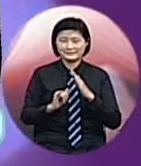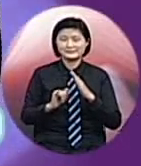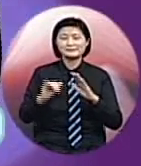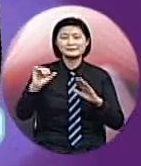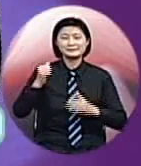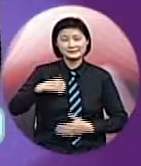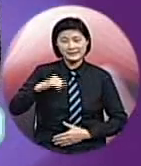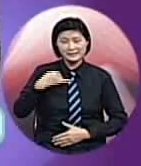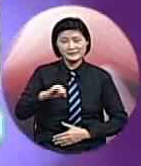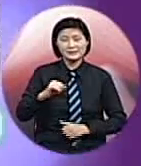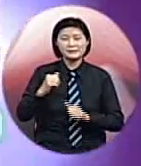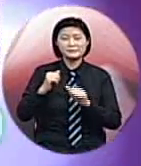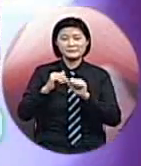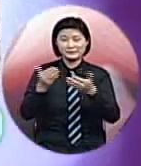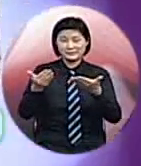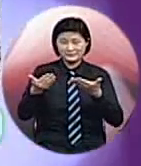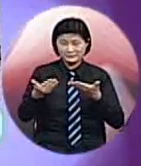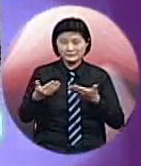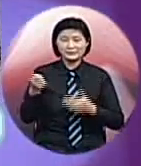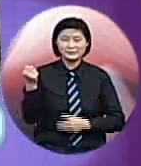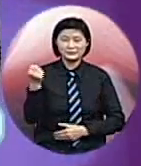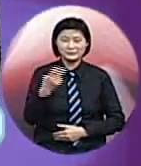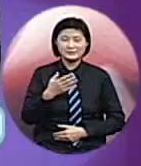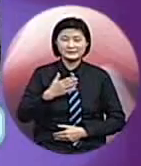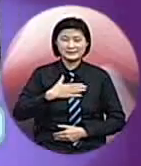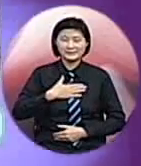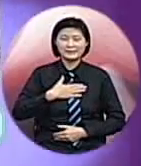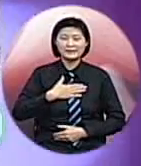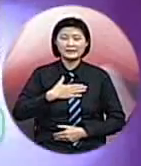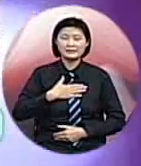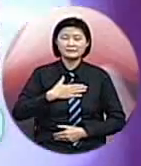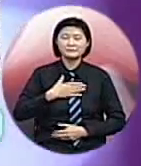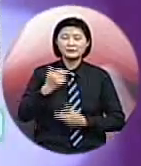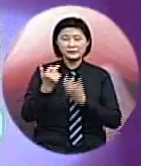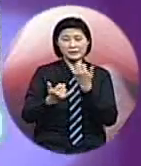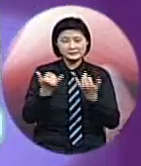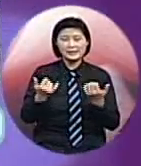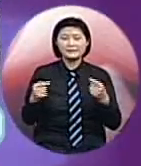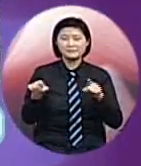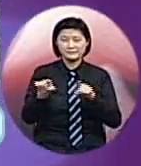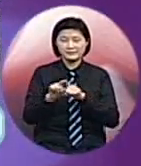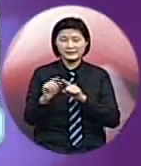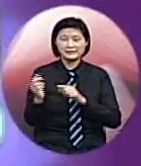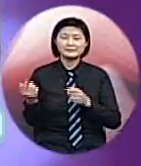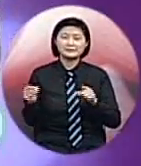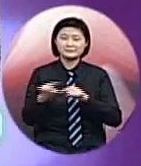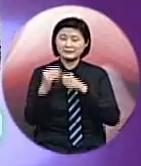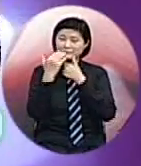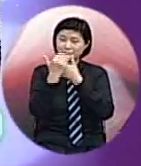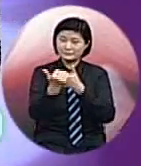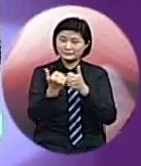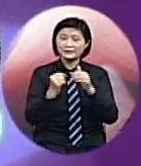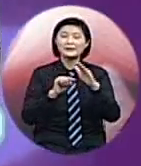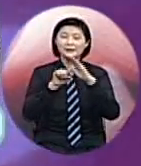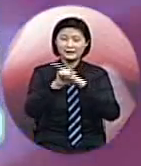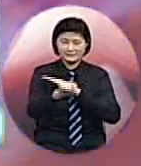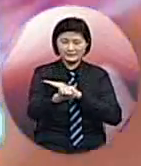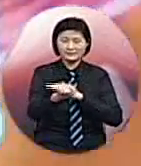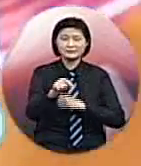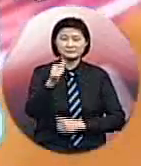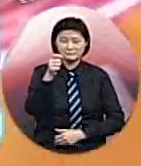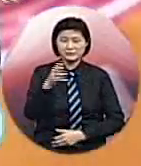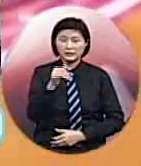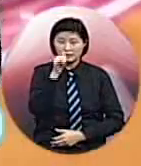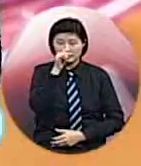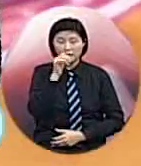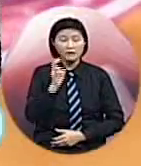아이들이 보내주었기도 하고. 예. 그냥 저희가 자체로 그냥 시동생들한테도 가기도 하고 시동생이 초청해서 가기도 하고 그랬어요. 행복하시네.